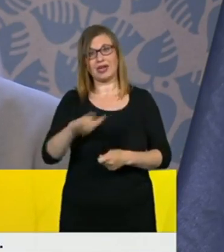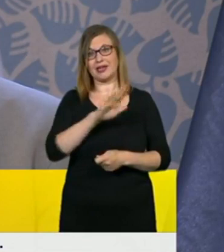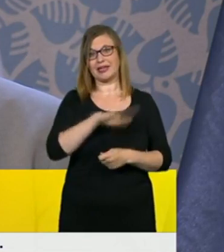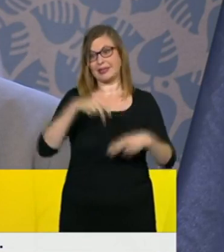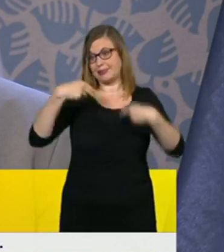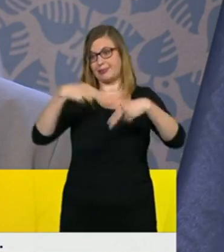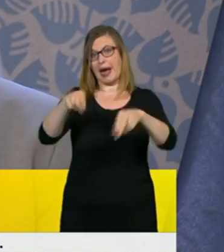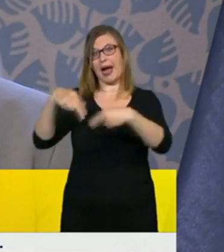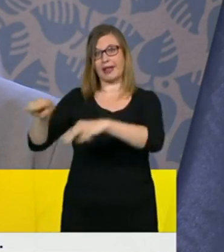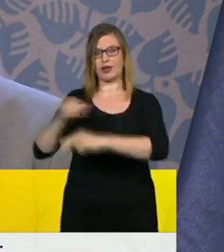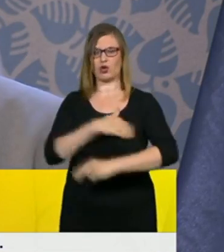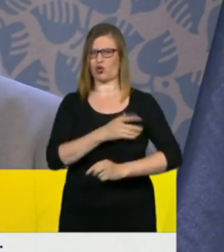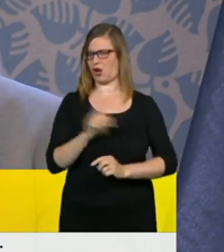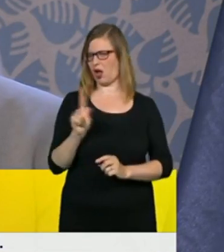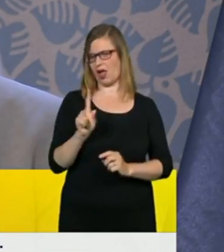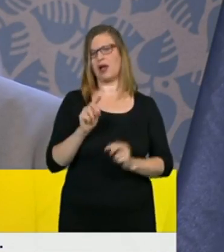avizována k